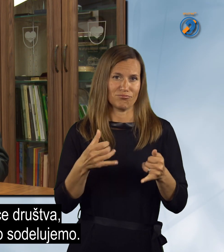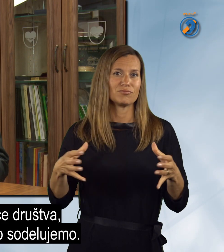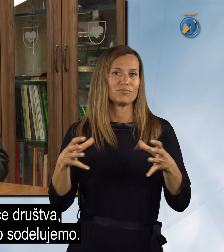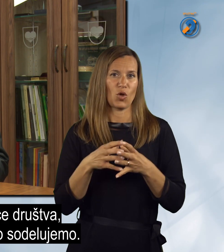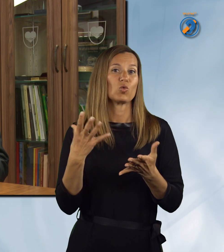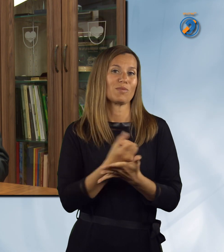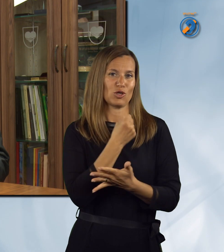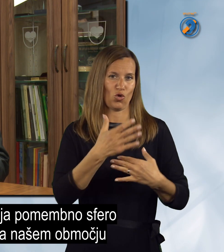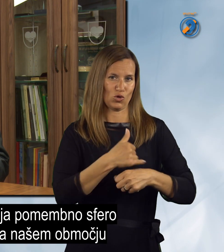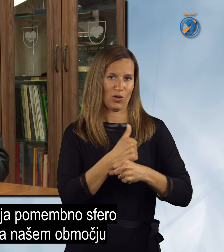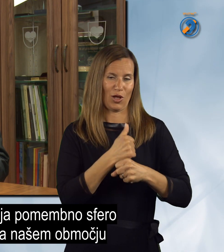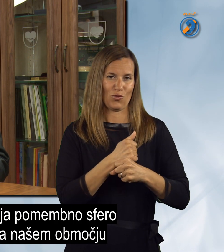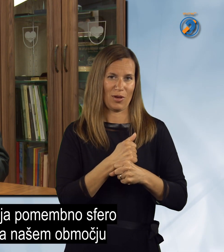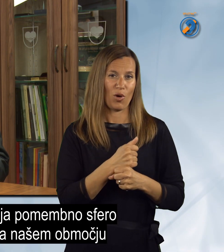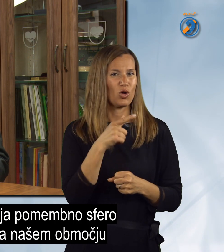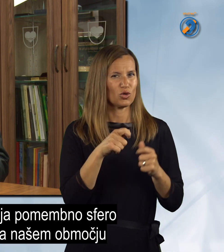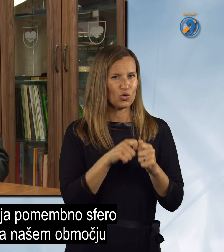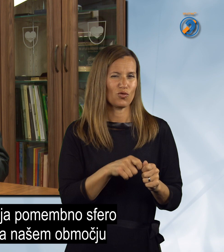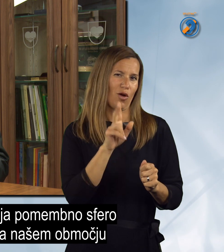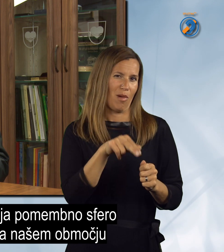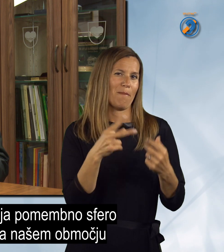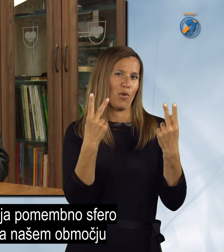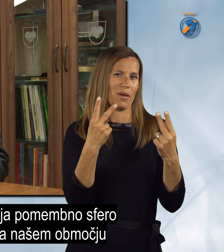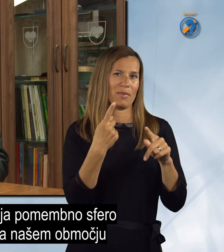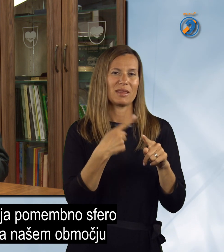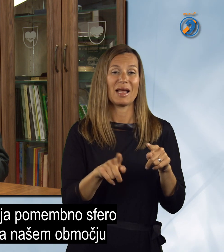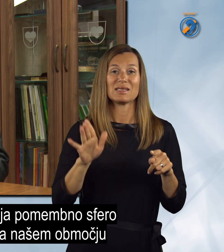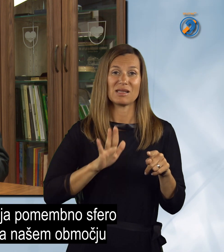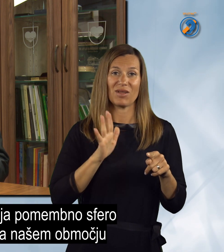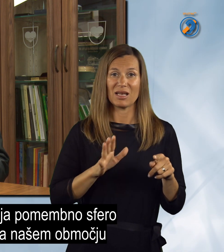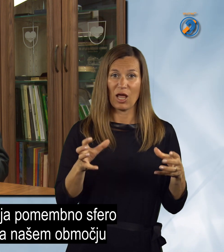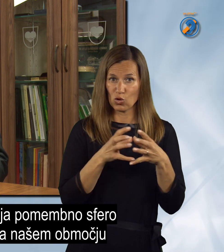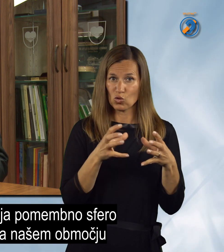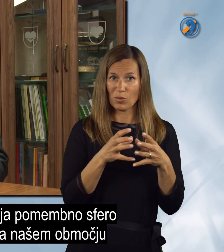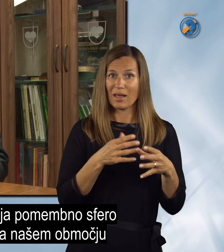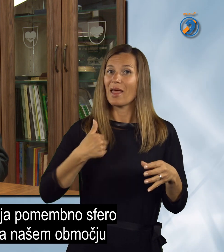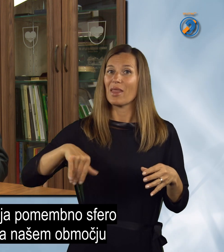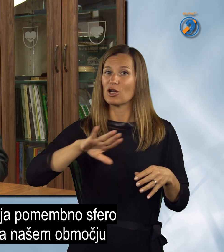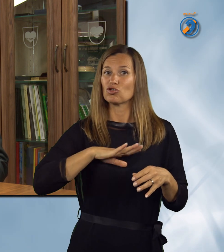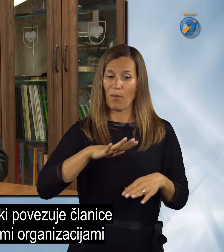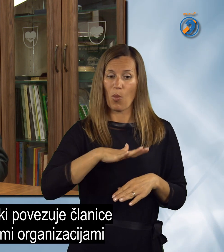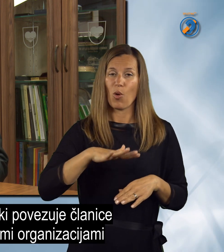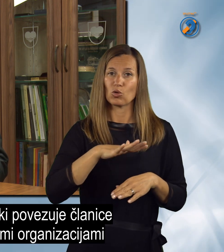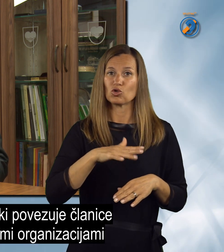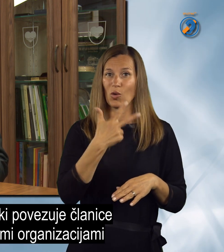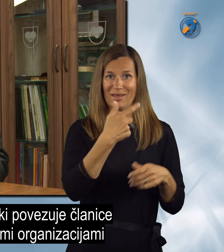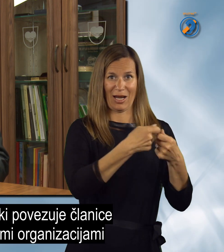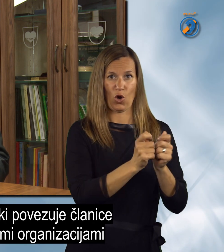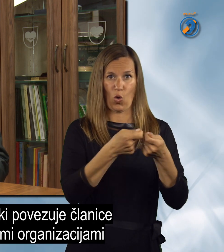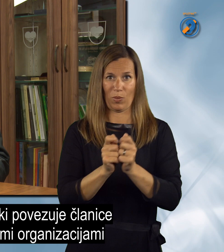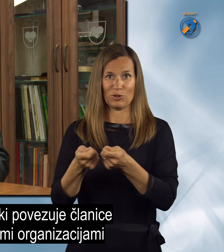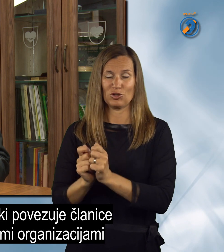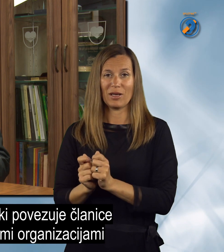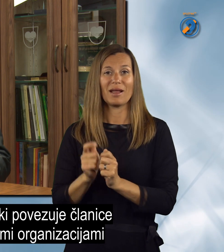uspešno sodelujemo in društvo predstavlja pomembno sfero civilne družbe na našem območju vseh treh občin,